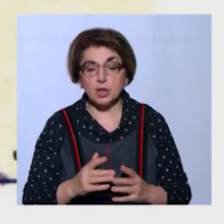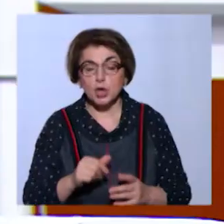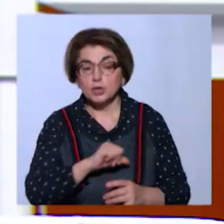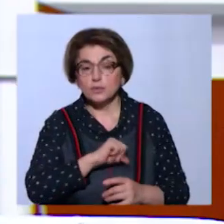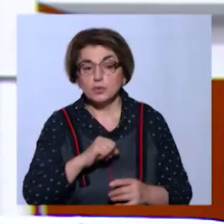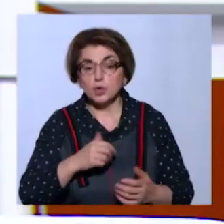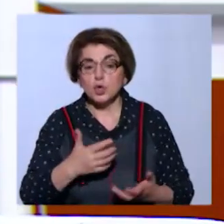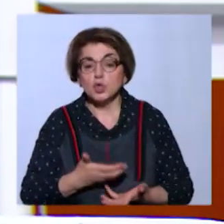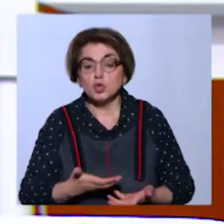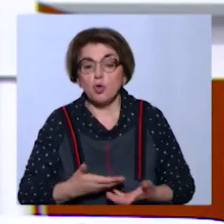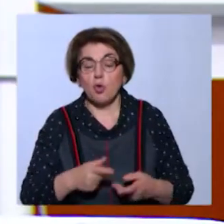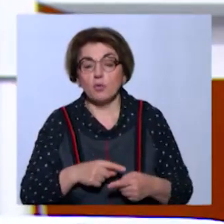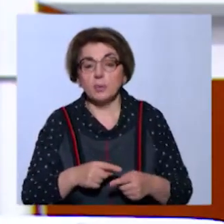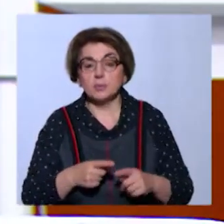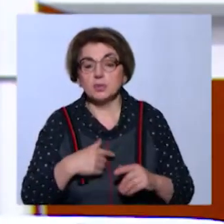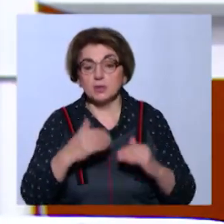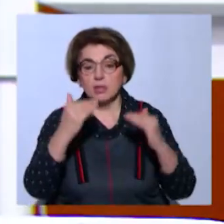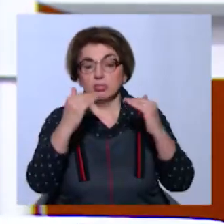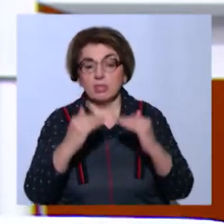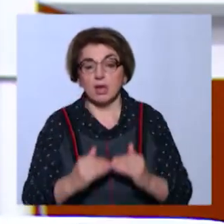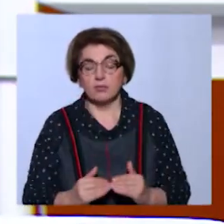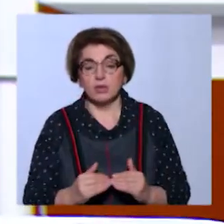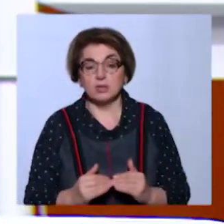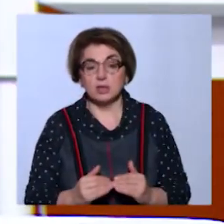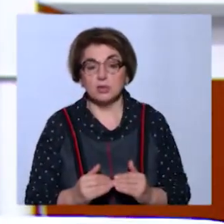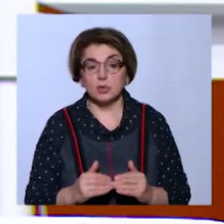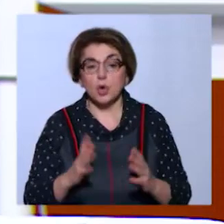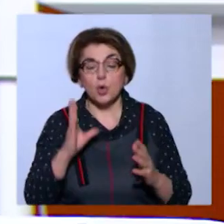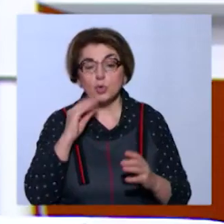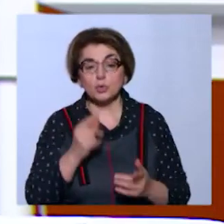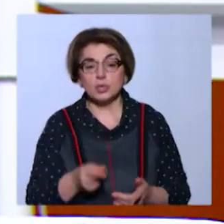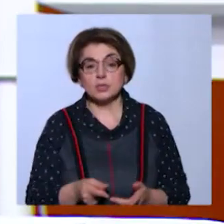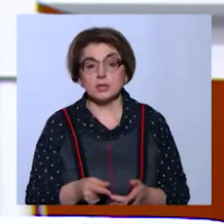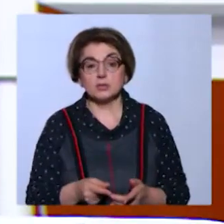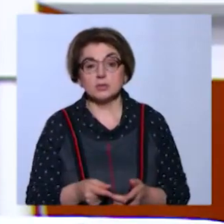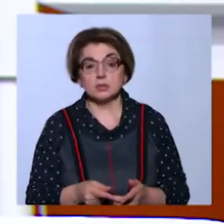ცხოველქმედების ინტენსივობის დაქვეითება და როდესაც